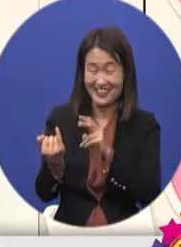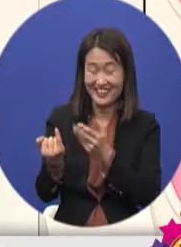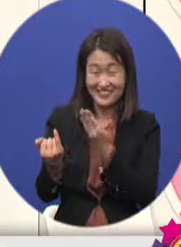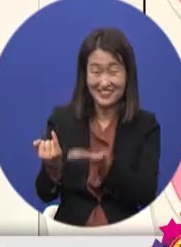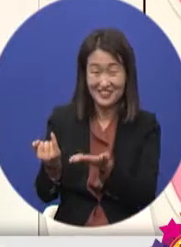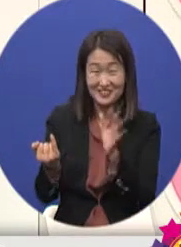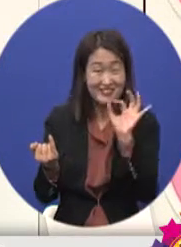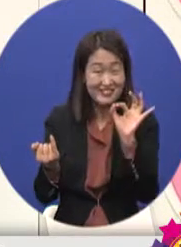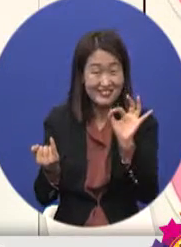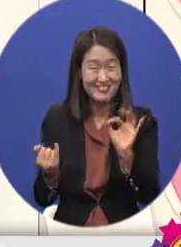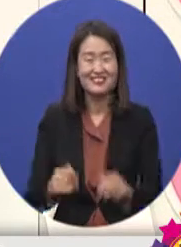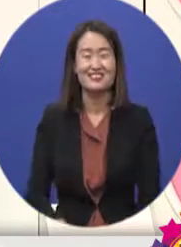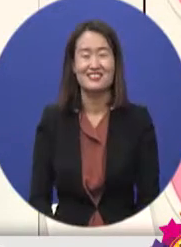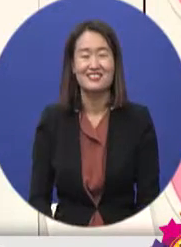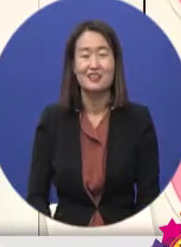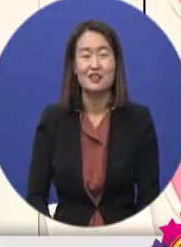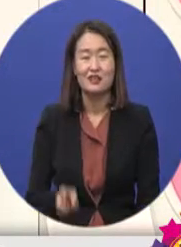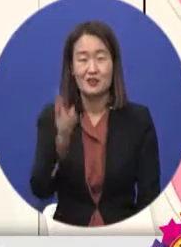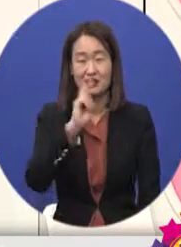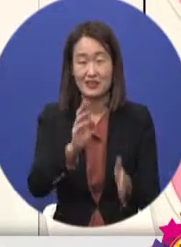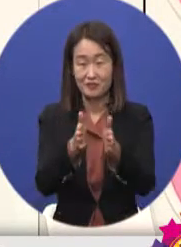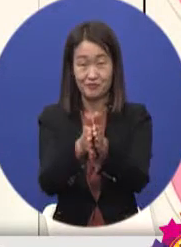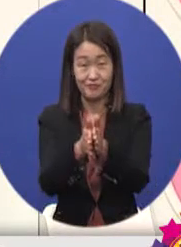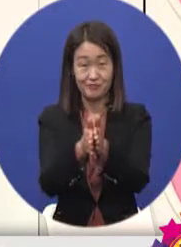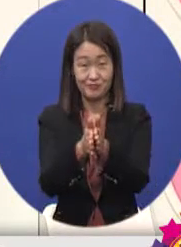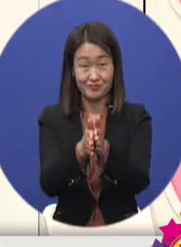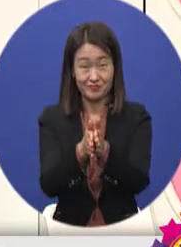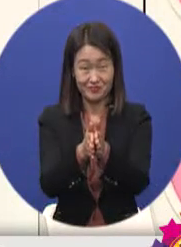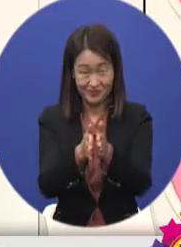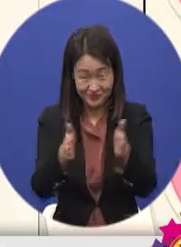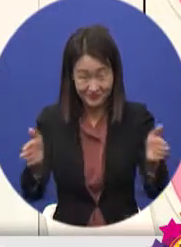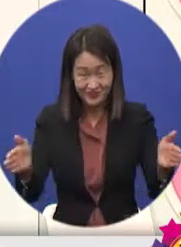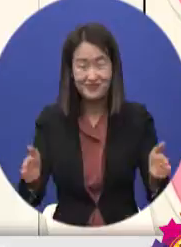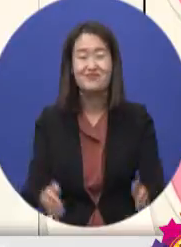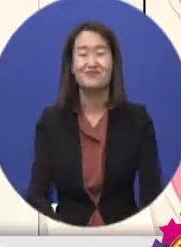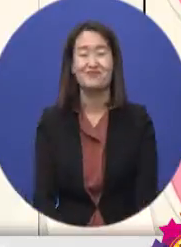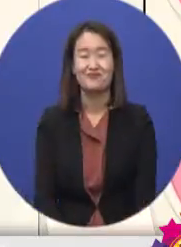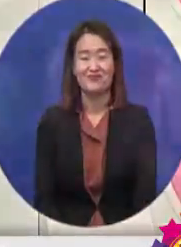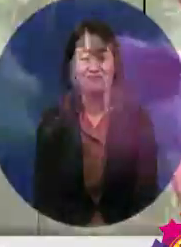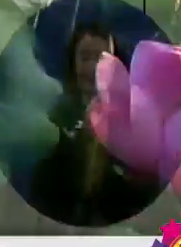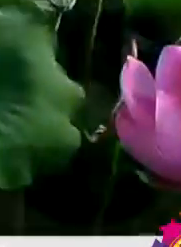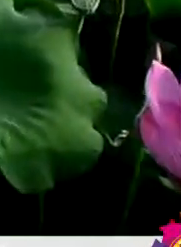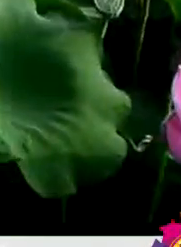던지겠습니다. 예. 조약돌 사랑 이범정 씨가 이정범 씨가 부릅니다. 네.